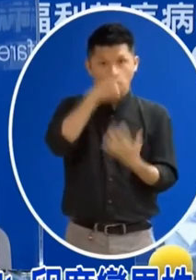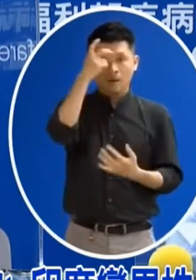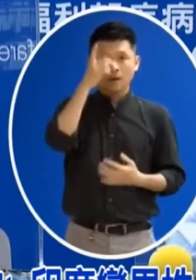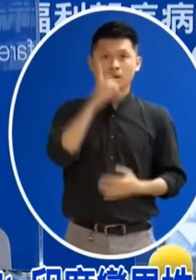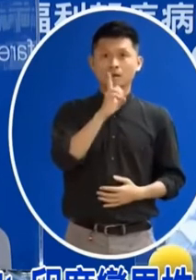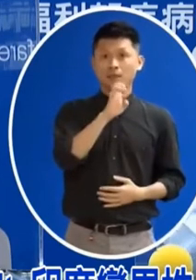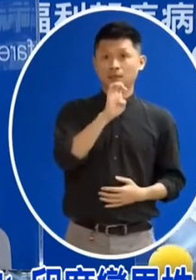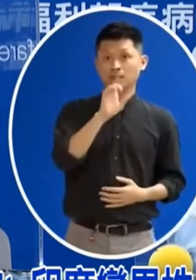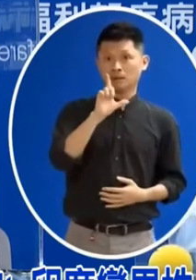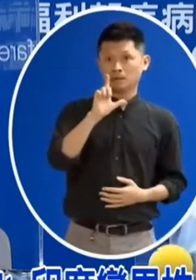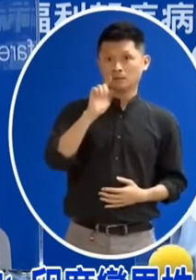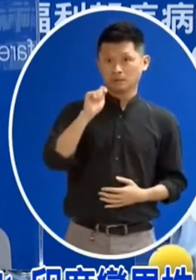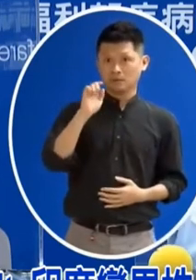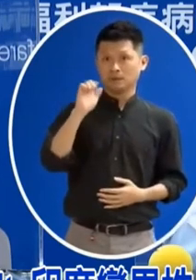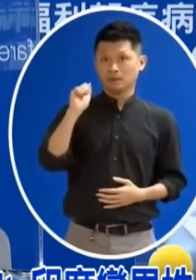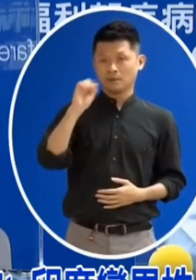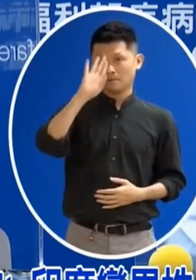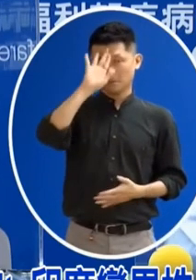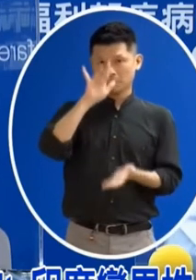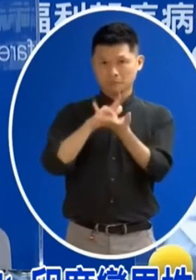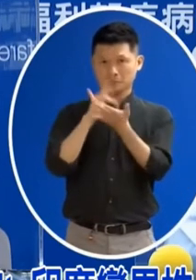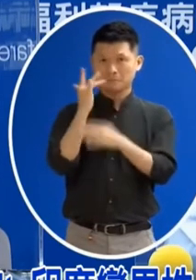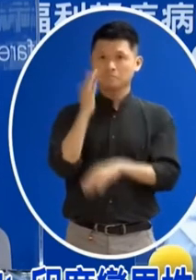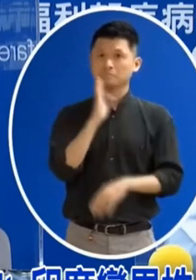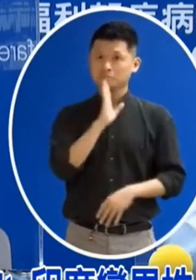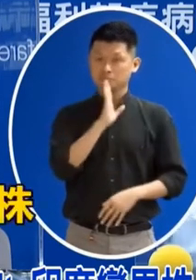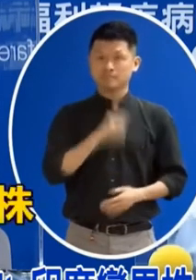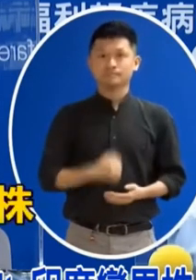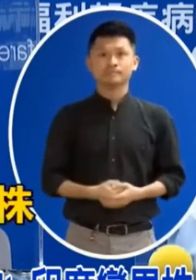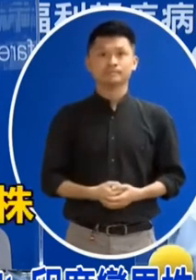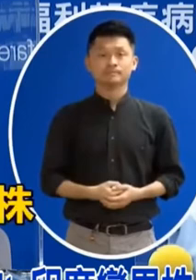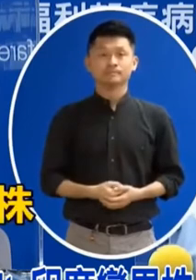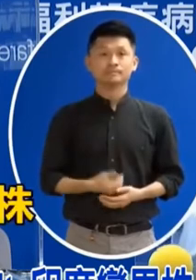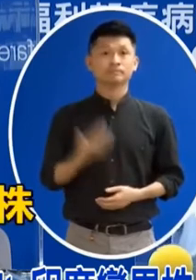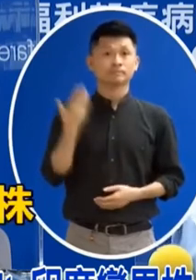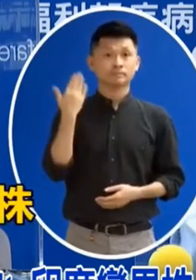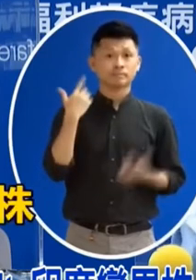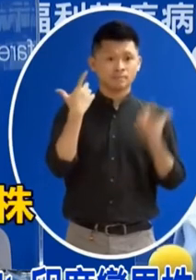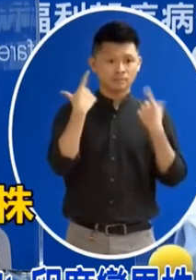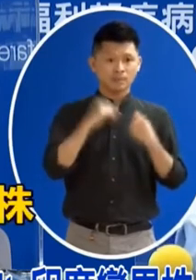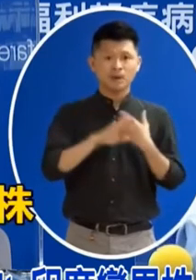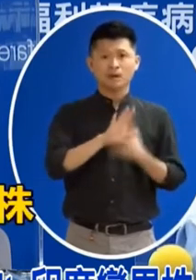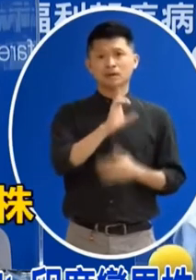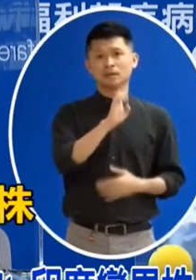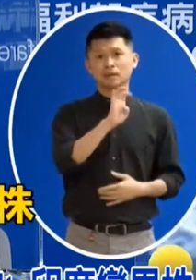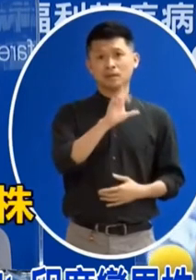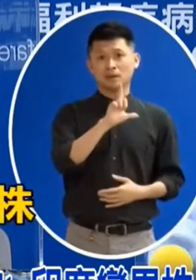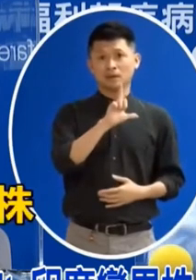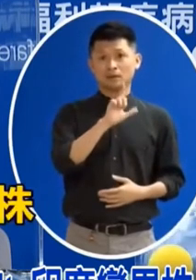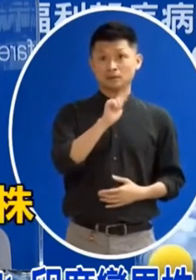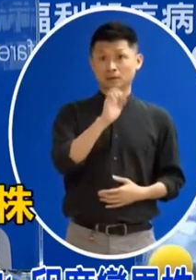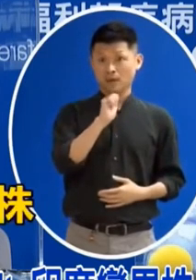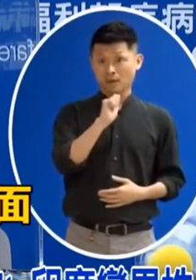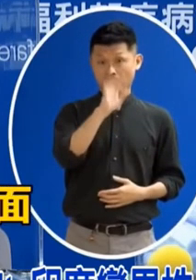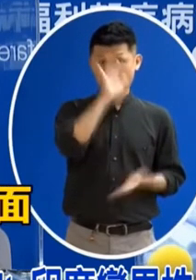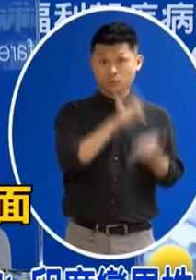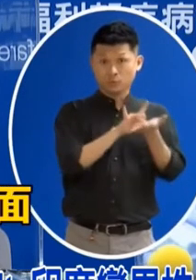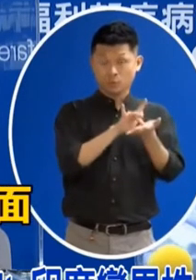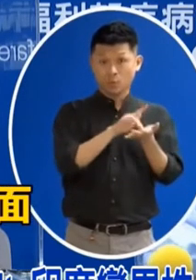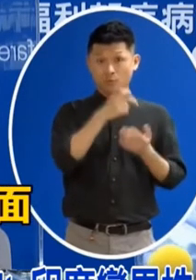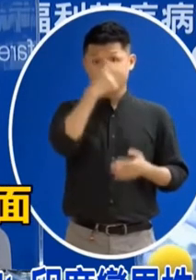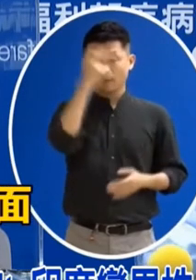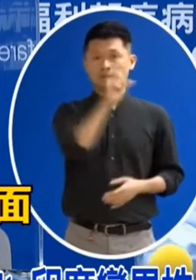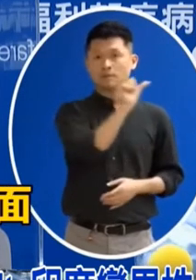株，是 Delta 的病例株。那因这样，但以前我们本来就有五例的 Delta 病例株，